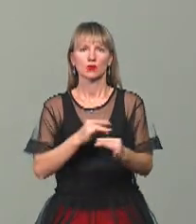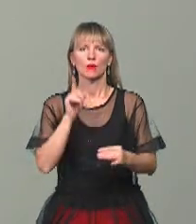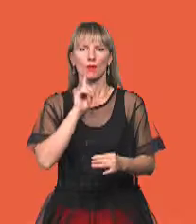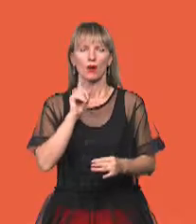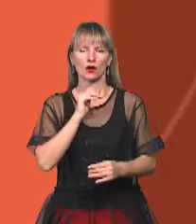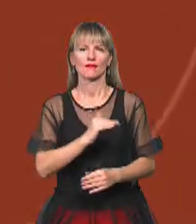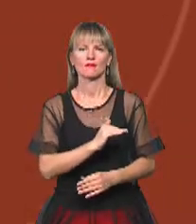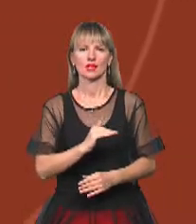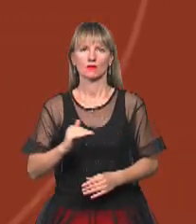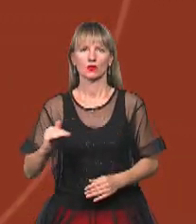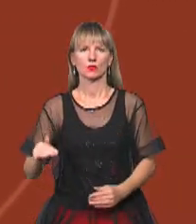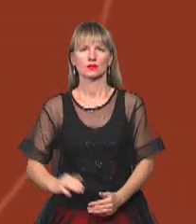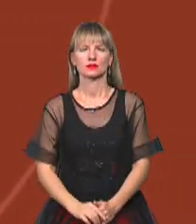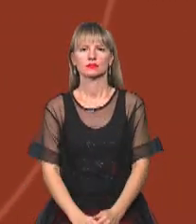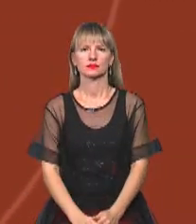вирівнюємося.